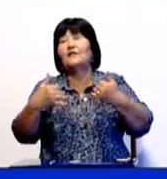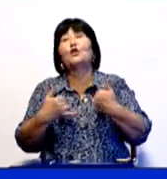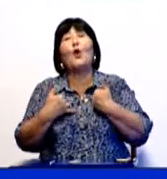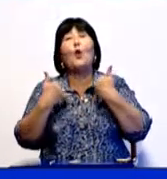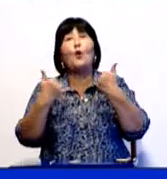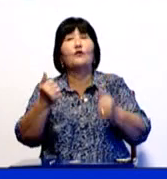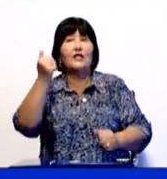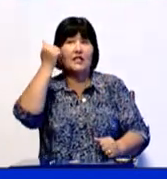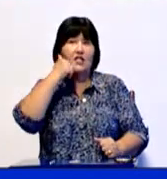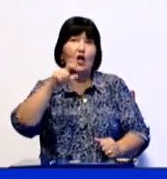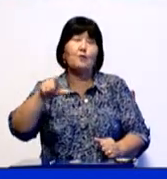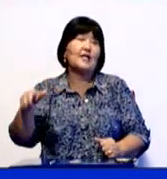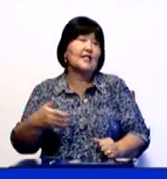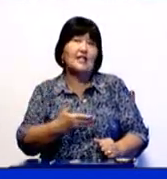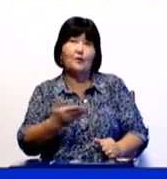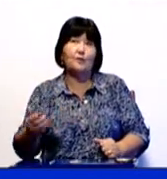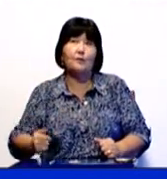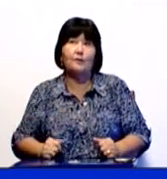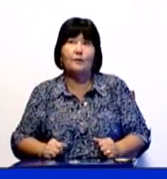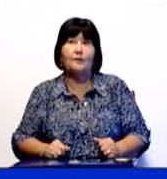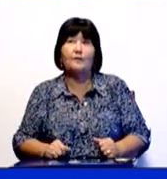уважения пожилым.